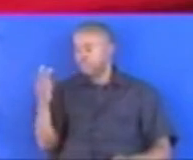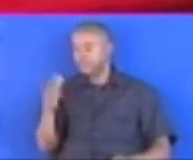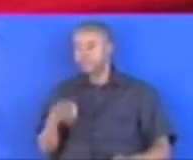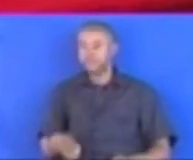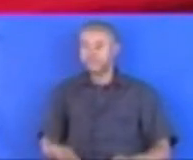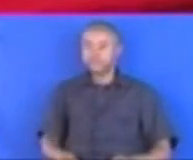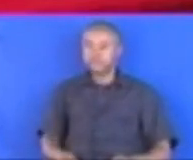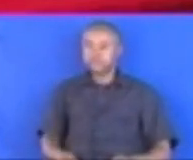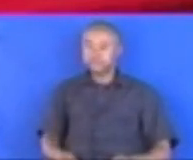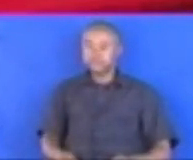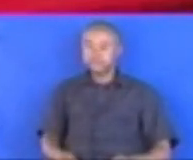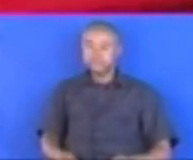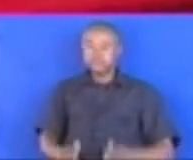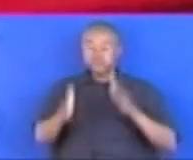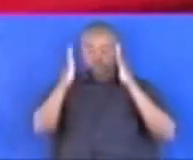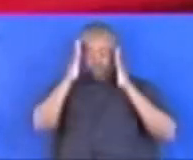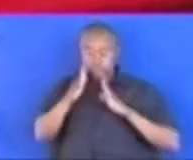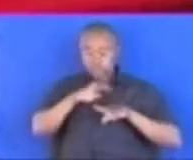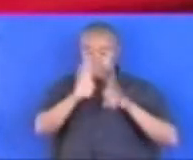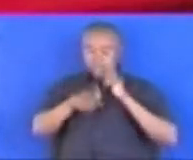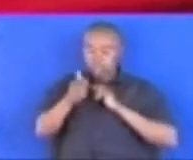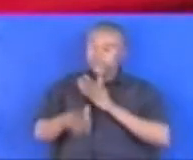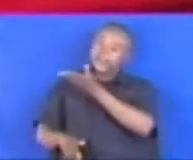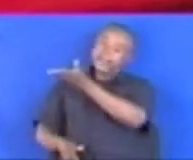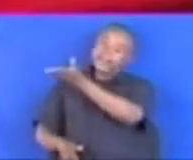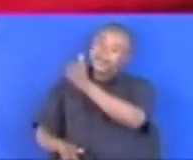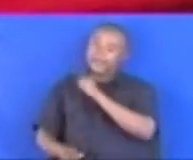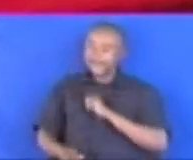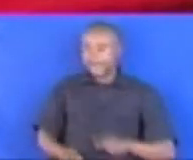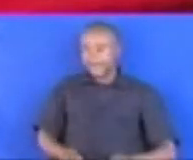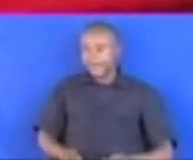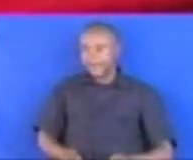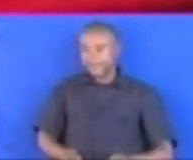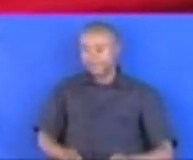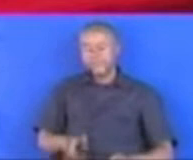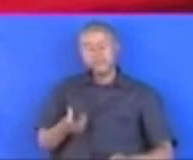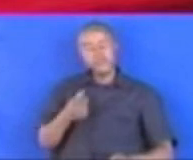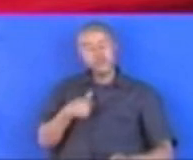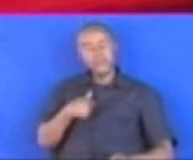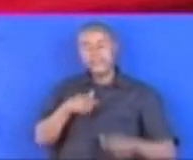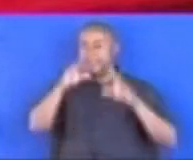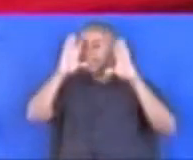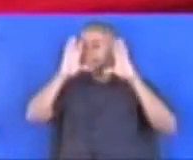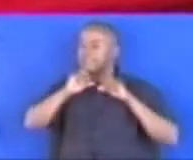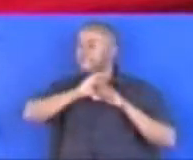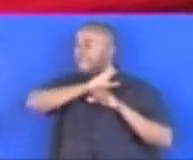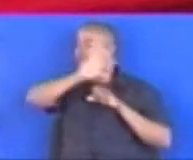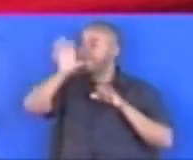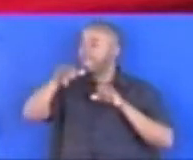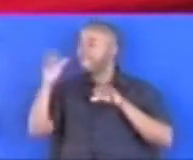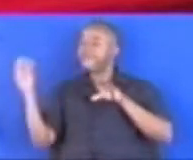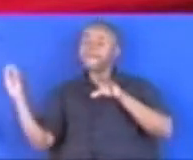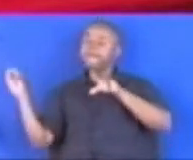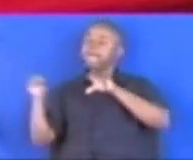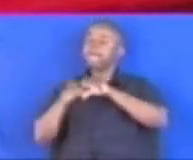2021-2022. Mheshimiwa Spika, Naibu Spika, naomba taarifa ya kamati yote iingie kwenye